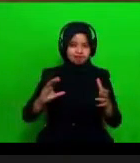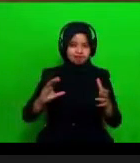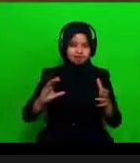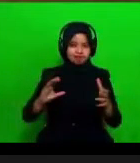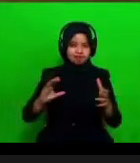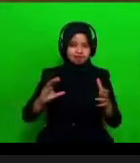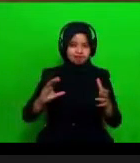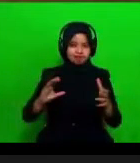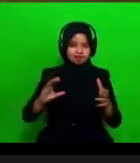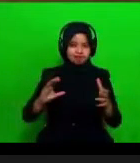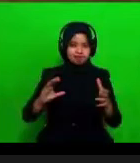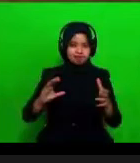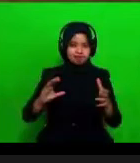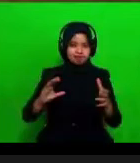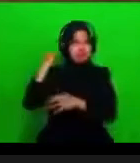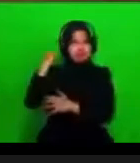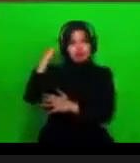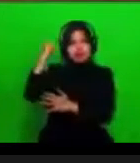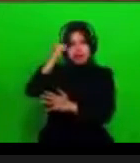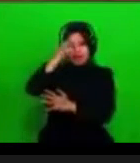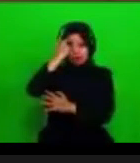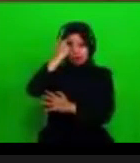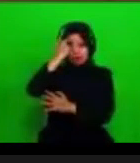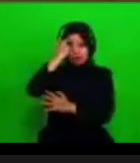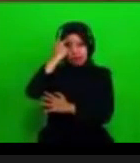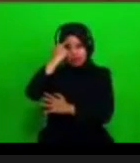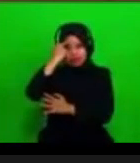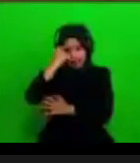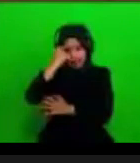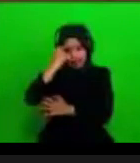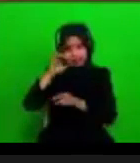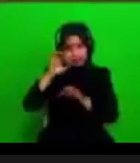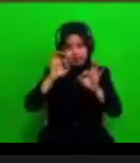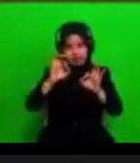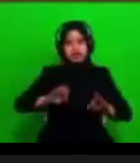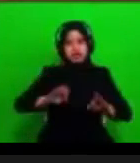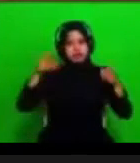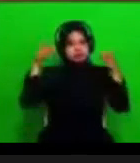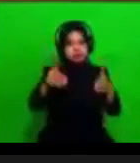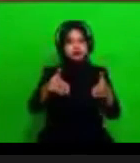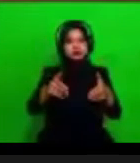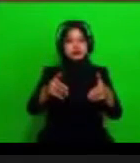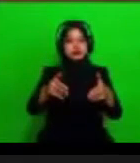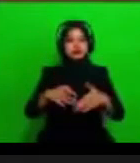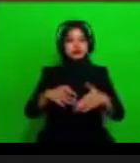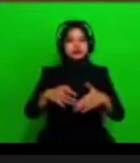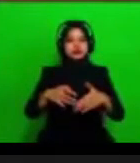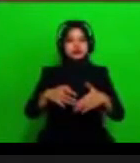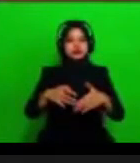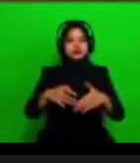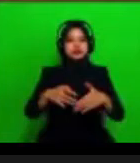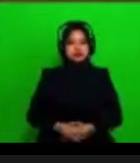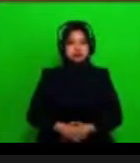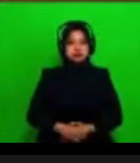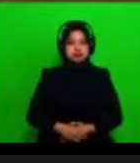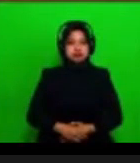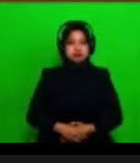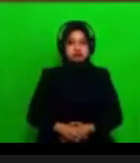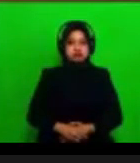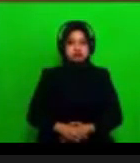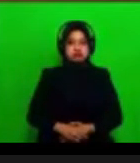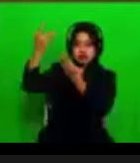Mengampuni, ampunilah dosa-dosa dan kesalahan kami, dosa orang tua kami, dosa keluarga